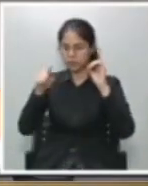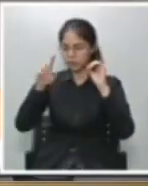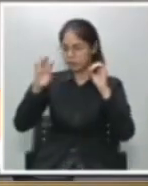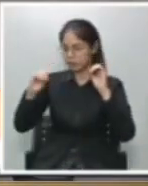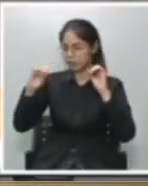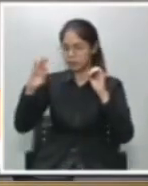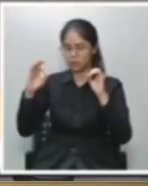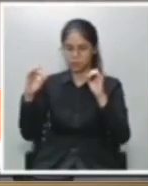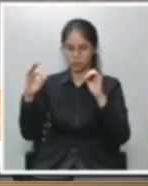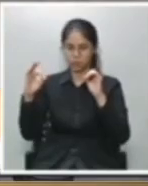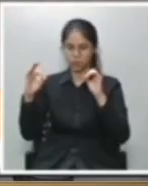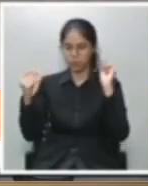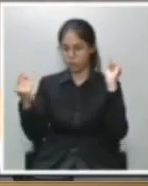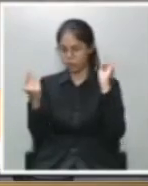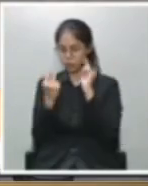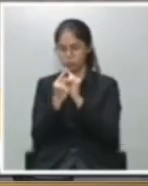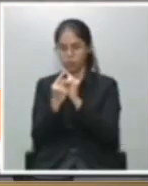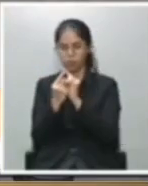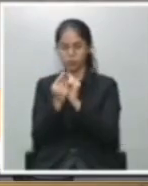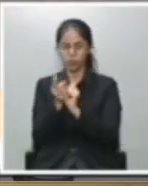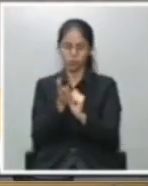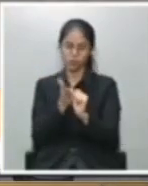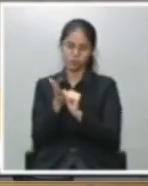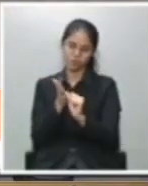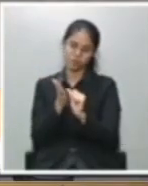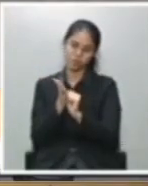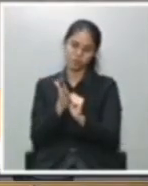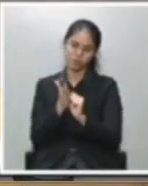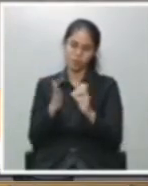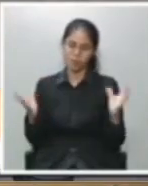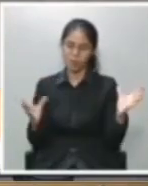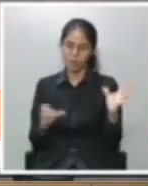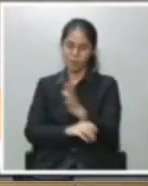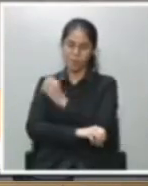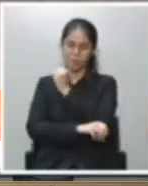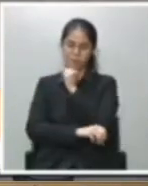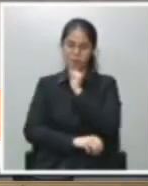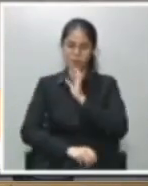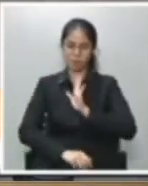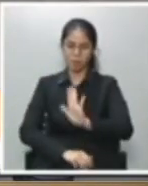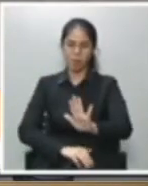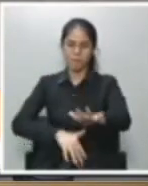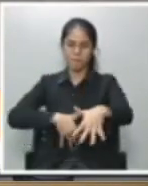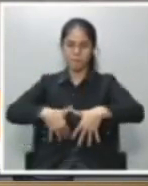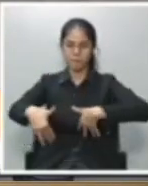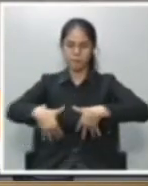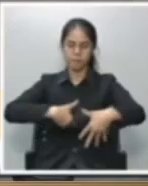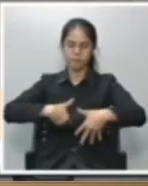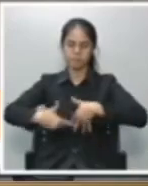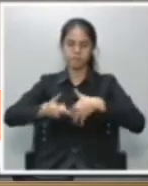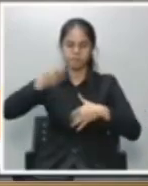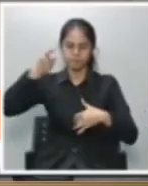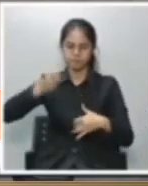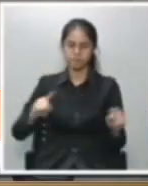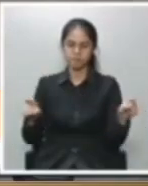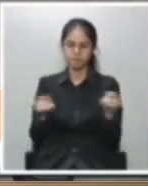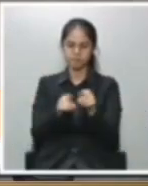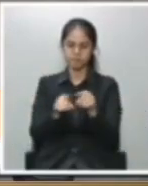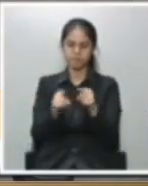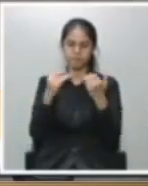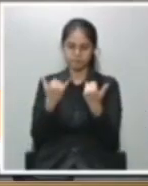75รัฐธรรมนูญก็เป็นอธิปไตยอำนาจอธิปไตยก็เป็นของพลเมืองเป็นของราษฎรเหมือนกันกับปัจจุบัน